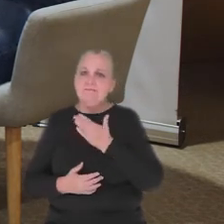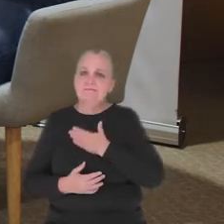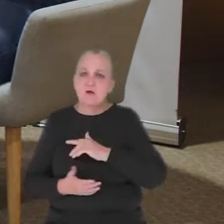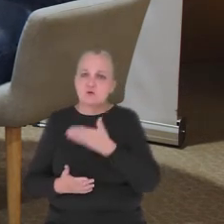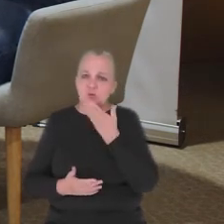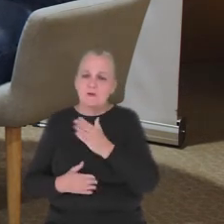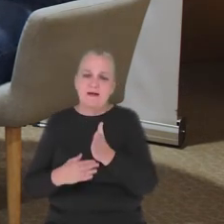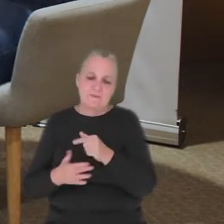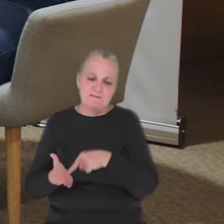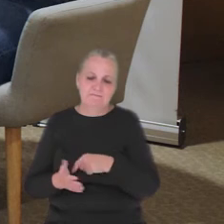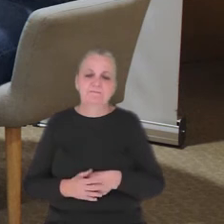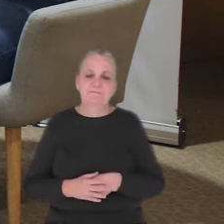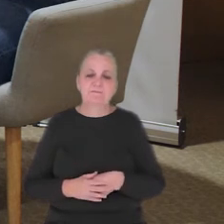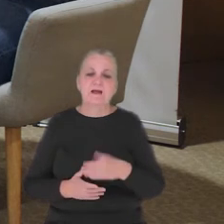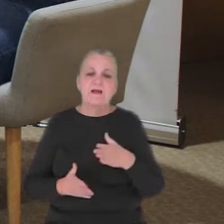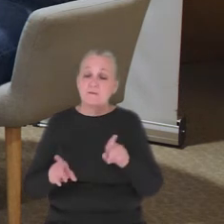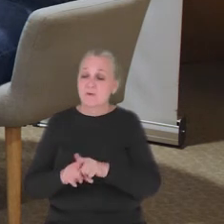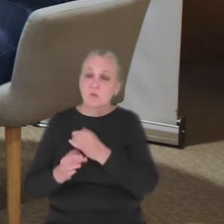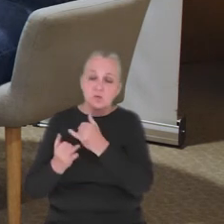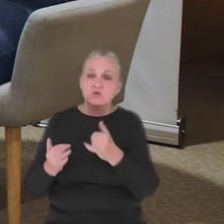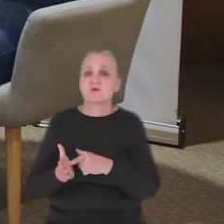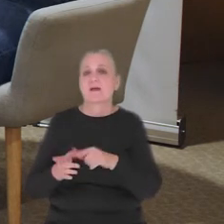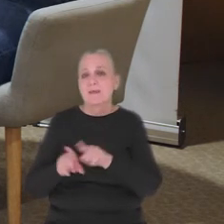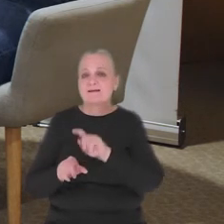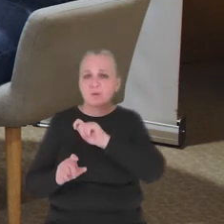różne inne dobre rzeczy i bardzo ładne kulczyki. Polecamy Puck.